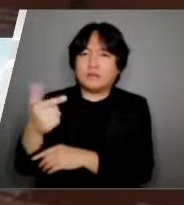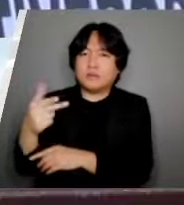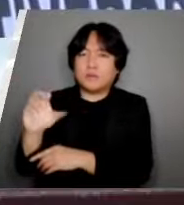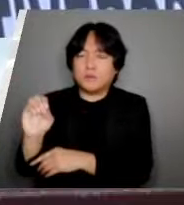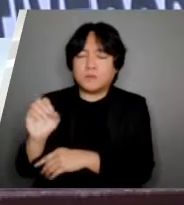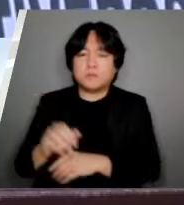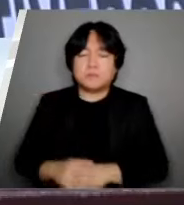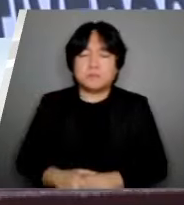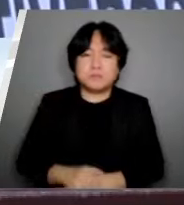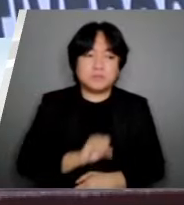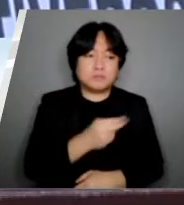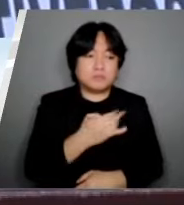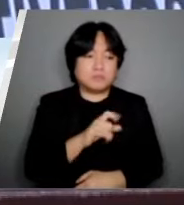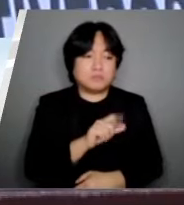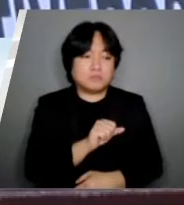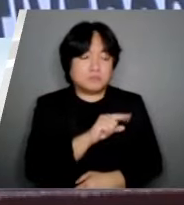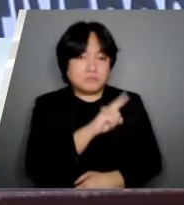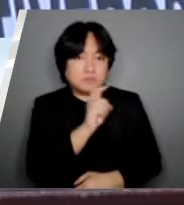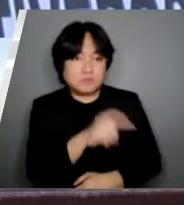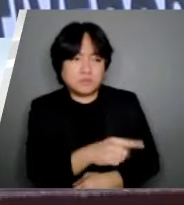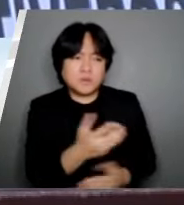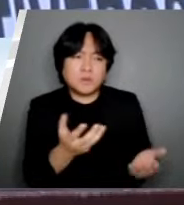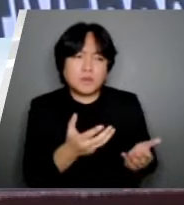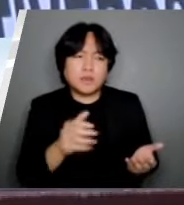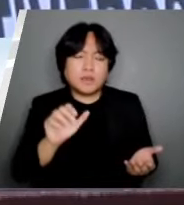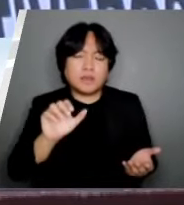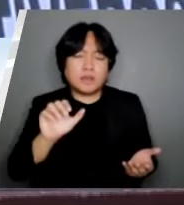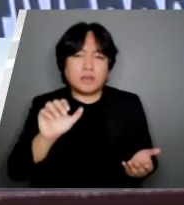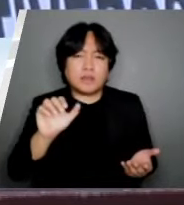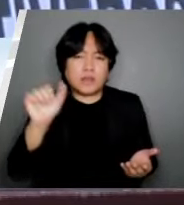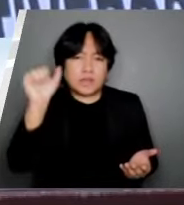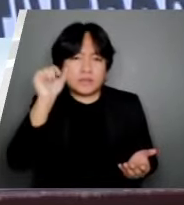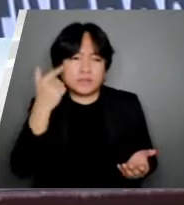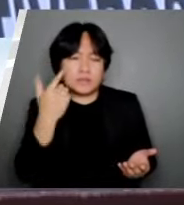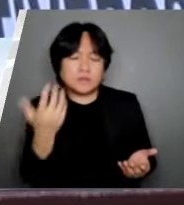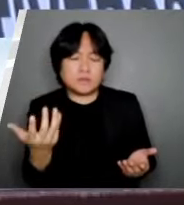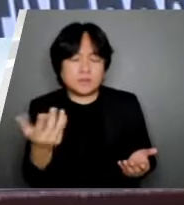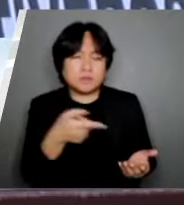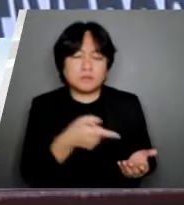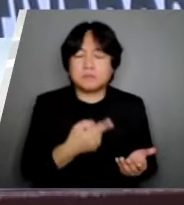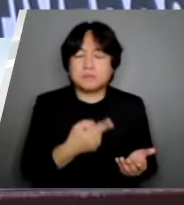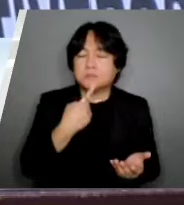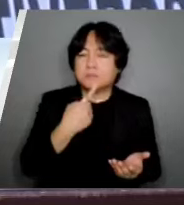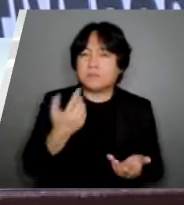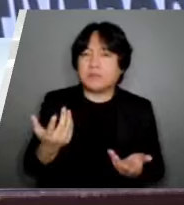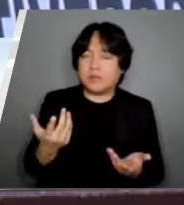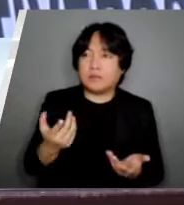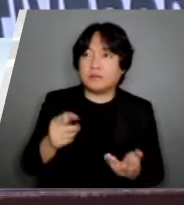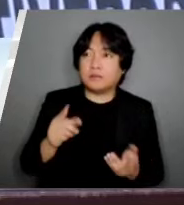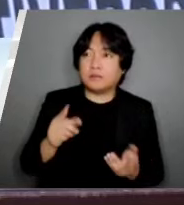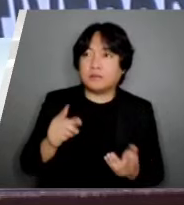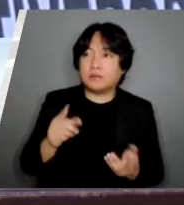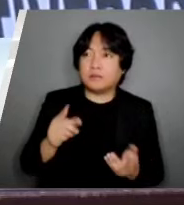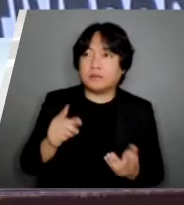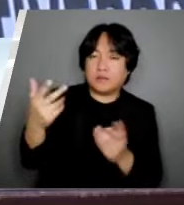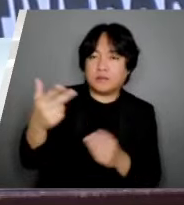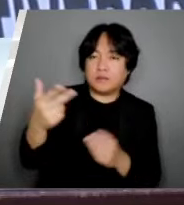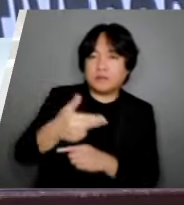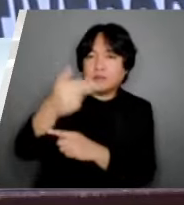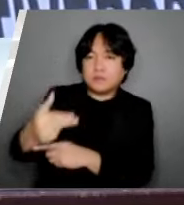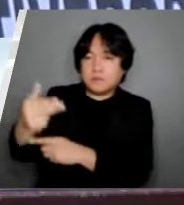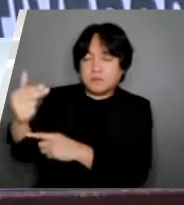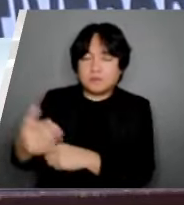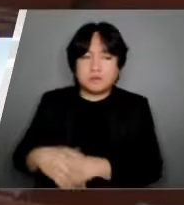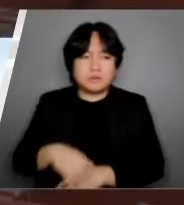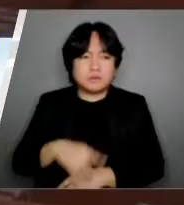mismo, nasaan siya? Yung hiwalay kami lang sa Indonesia pa po. Andun pa ba siya sa Batam? Hindi ko alam kasi